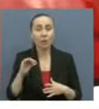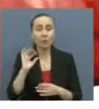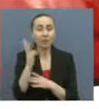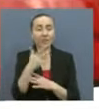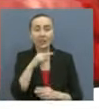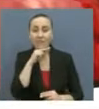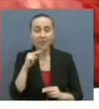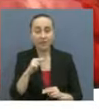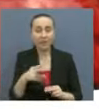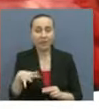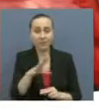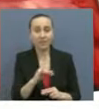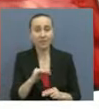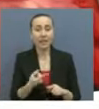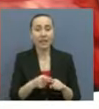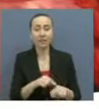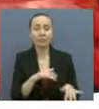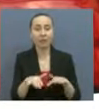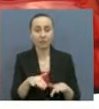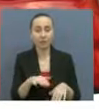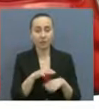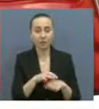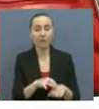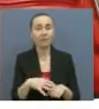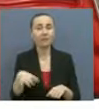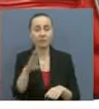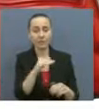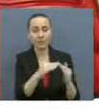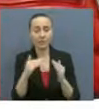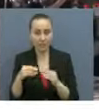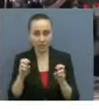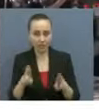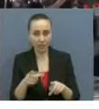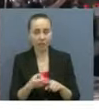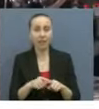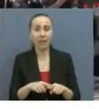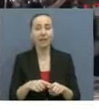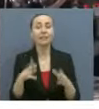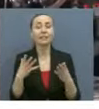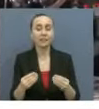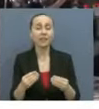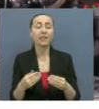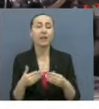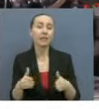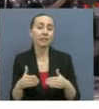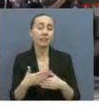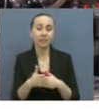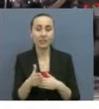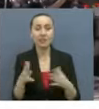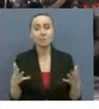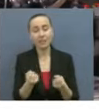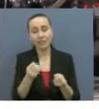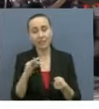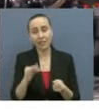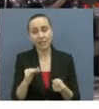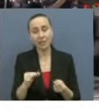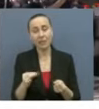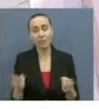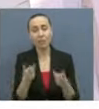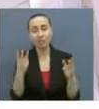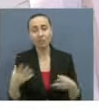всем». Данные мероприятия пройдут во всех подразделениях. Также будут проводиться дни открытых дверей в спасательных и пожарно-спасательных